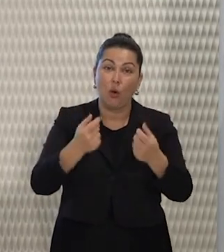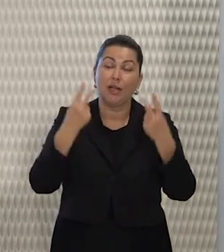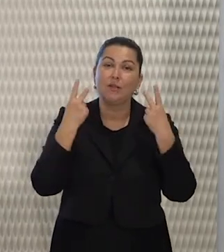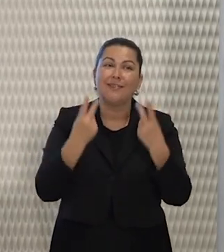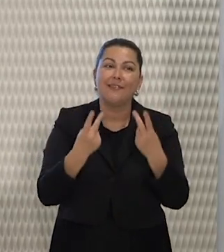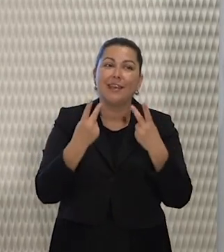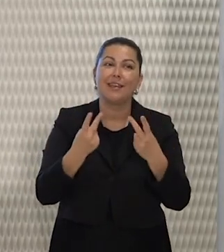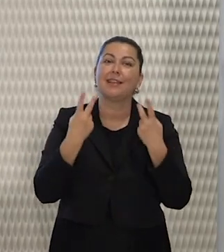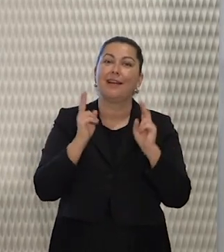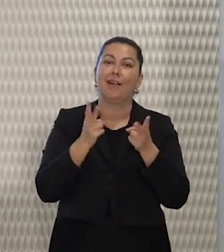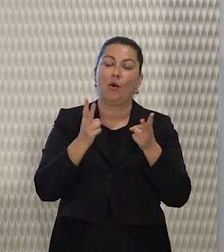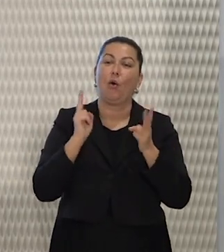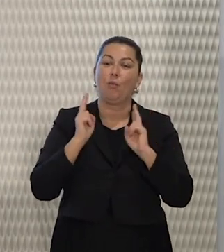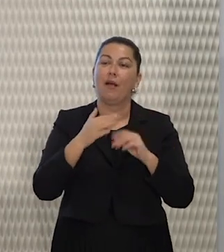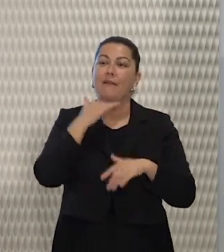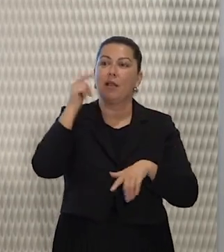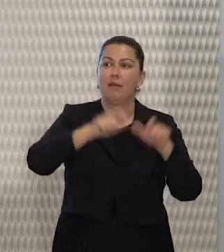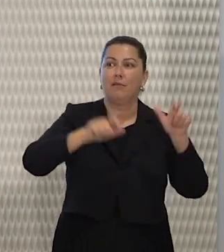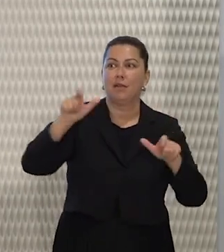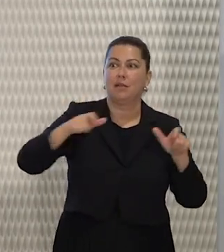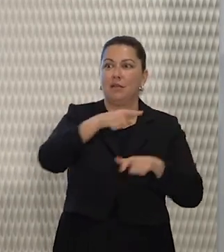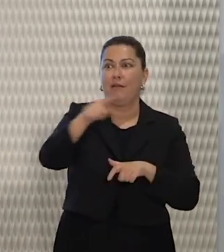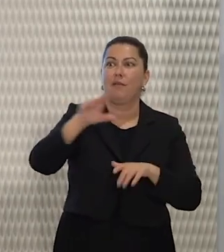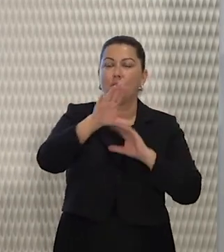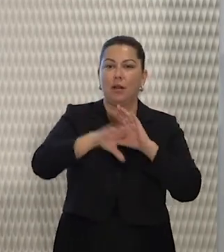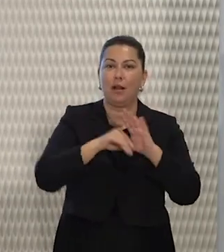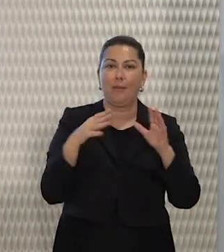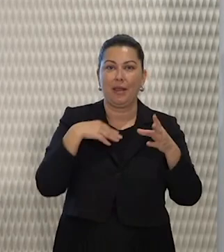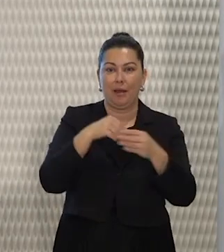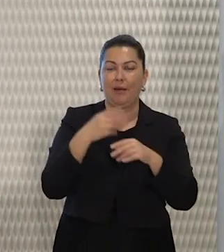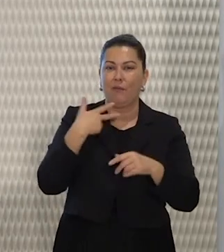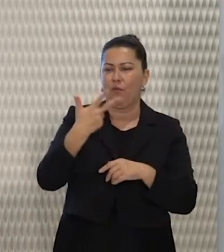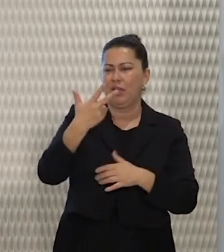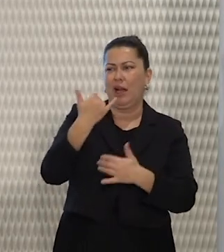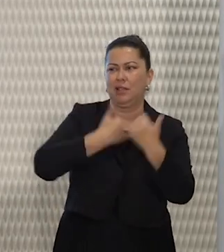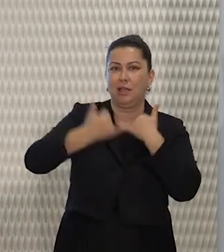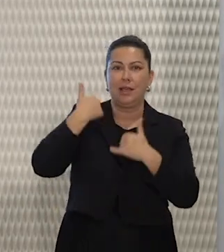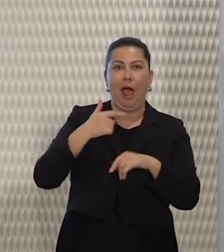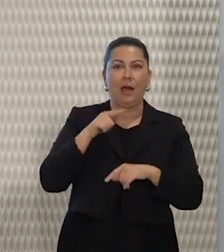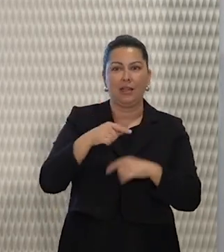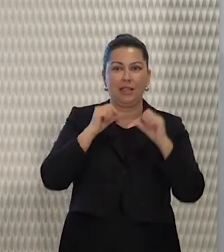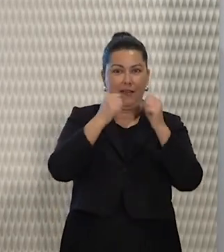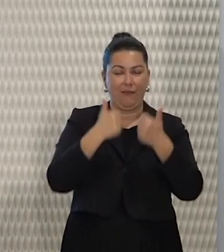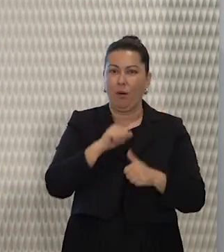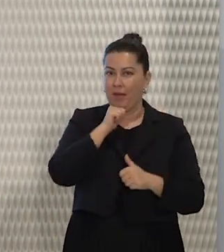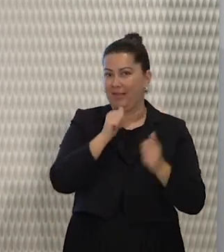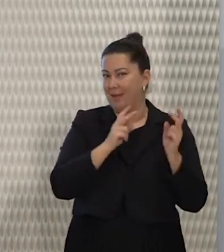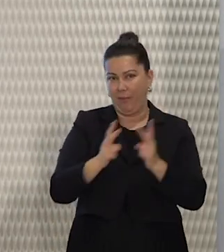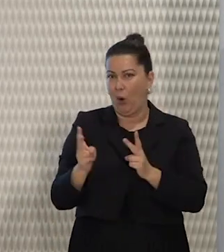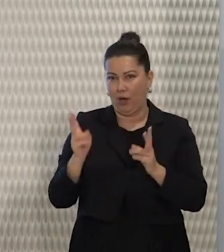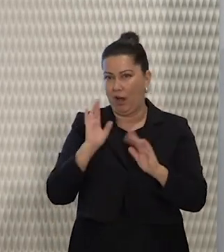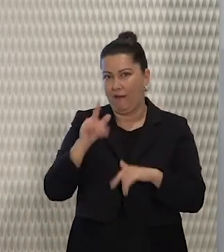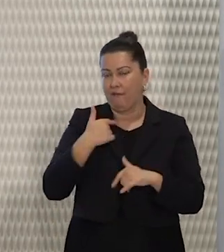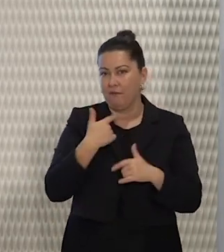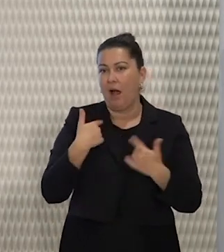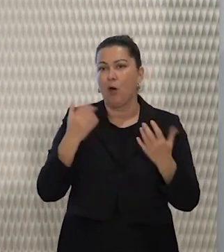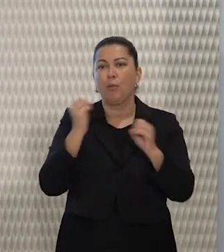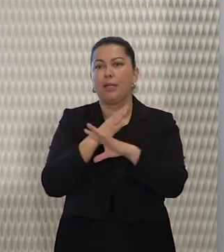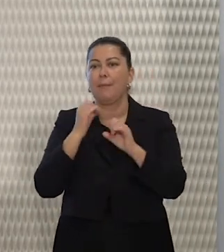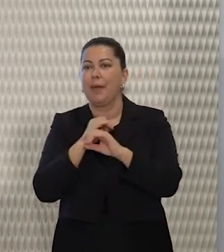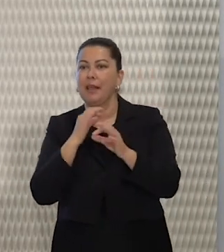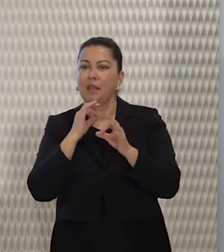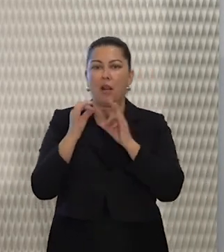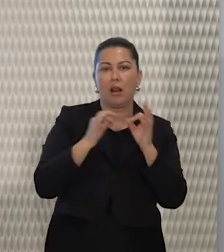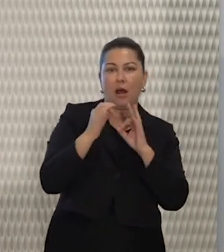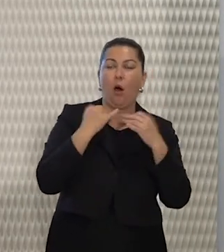hier ein Zusammenwirken vieler Player gibt. Ich habe mir zuerst überlegt, vor 30 Jahren in dieser Form nicht denkbar. Da hat man sich die Dinge über die Medien ausgerichtet.